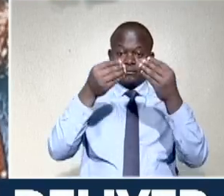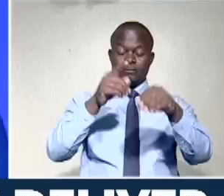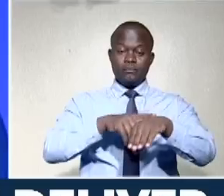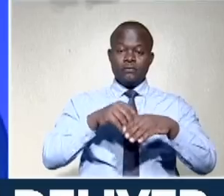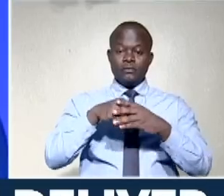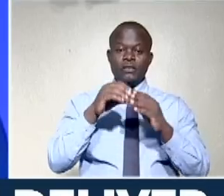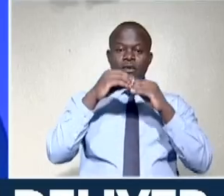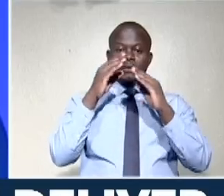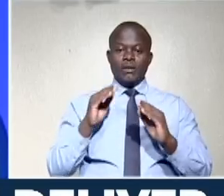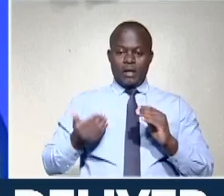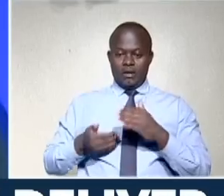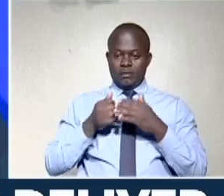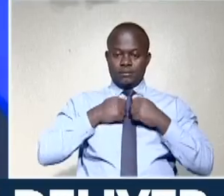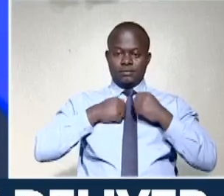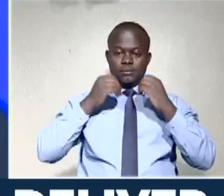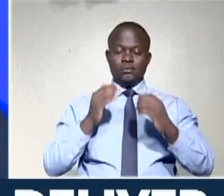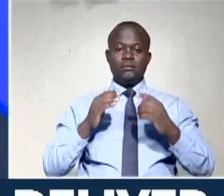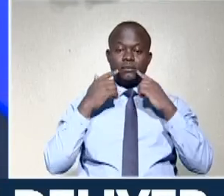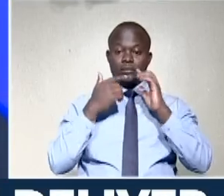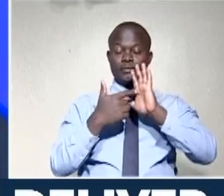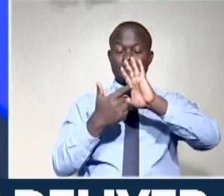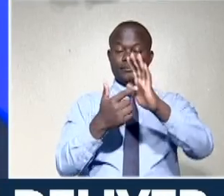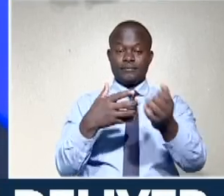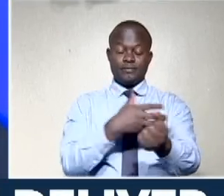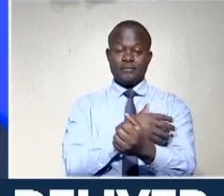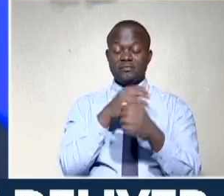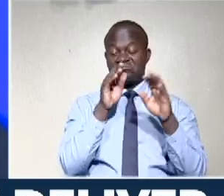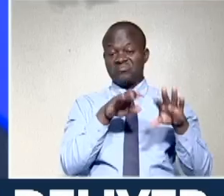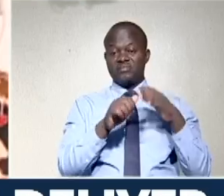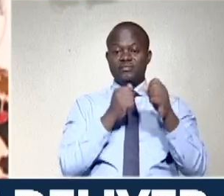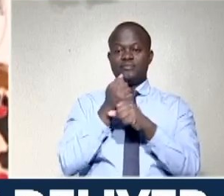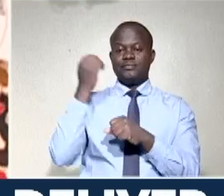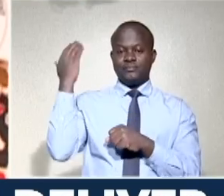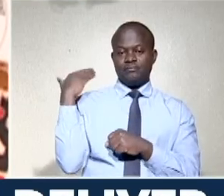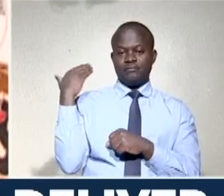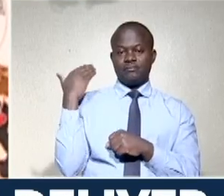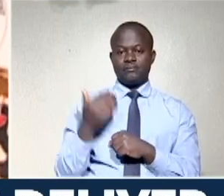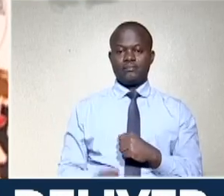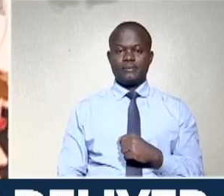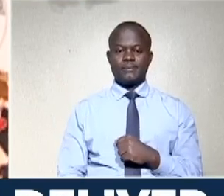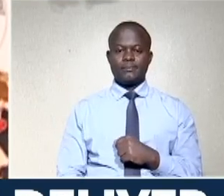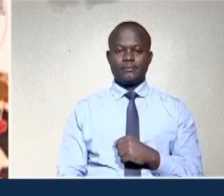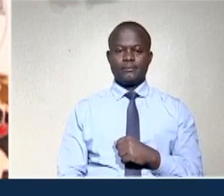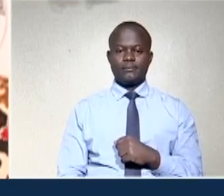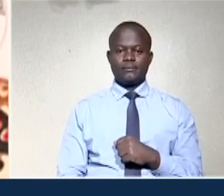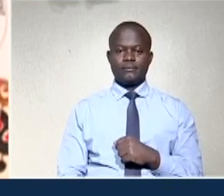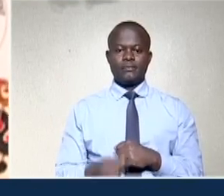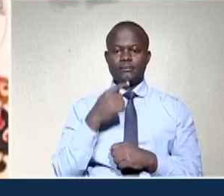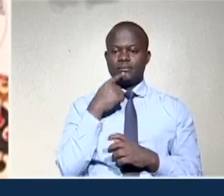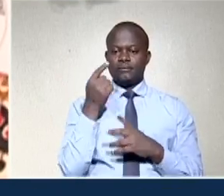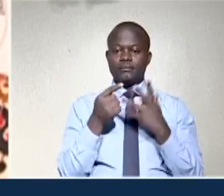mu miyoborere ku bagore mu Rwanda hari imbaraga bagaragaje zari zarirengagijwe mu myaka yatambutse. Akaba ari ikintu